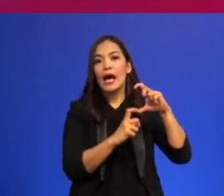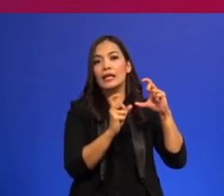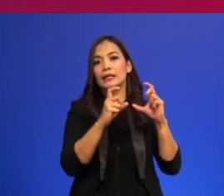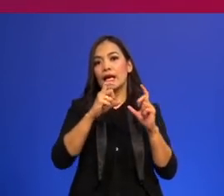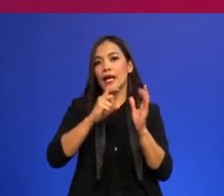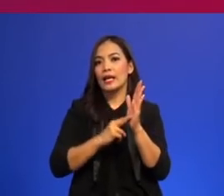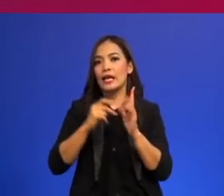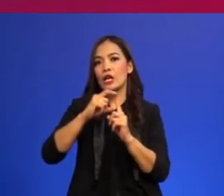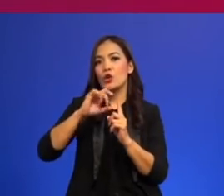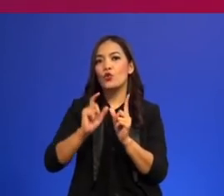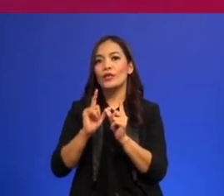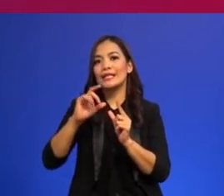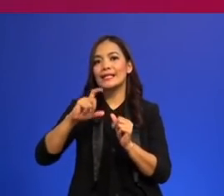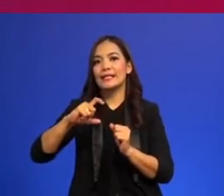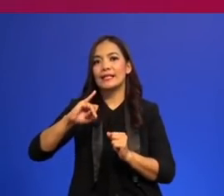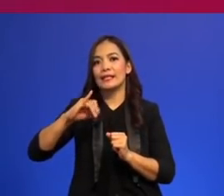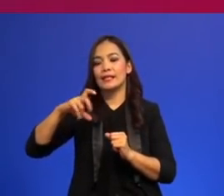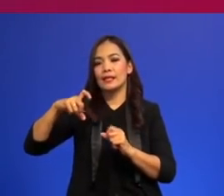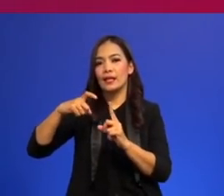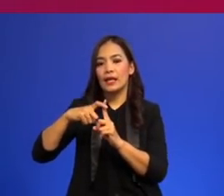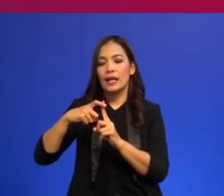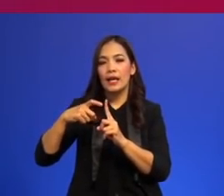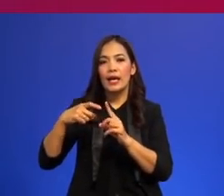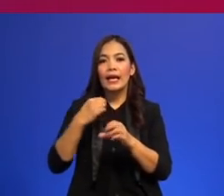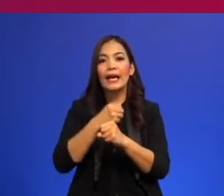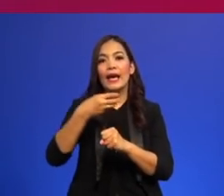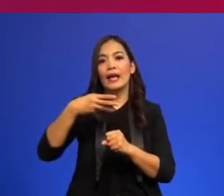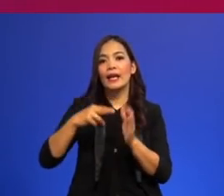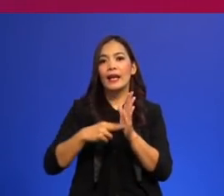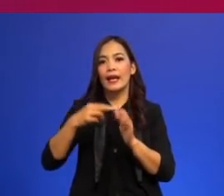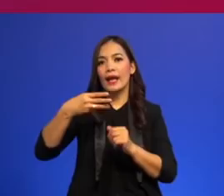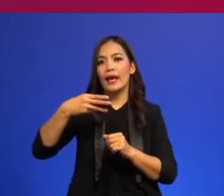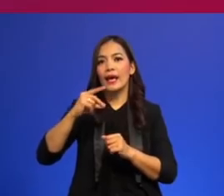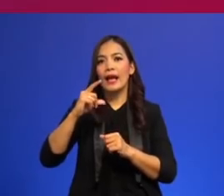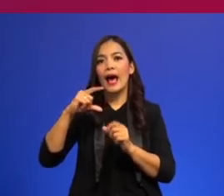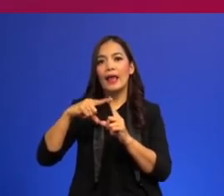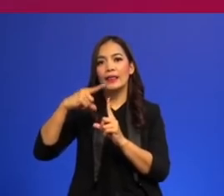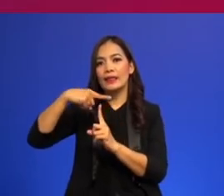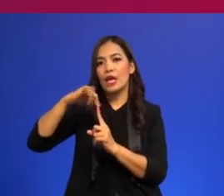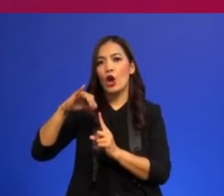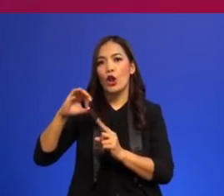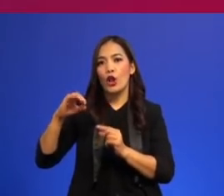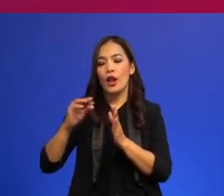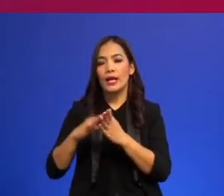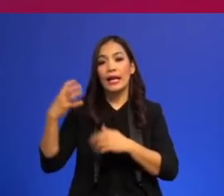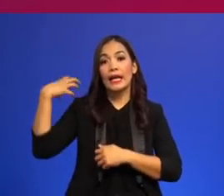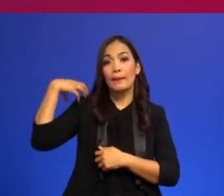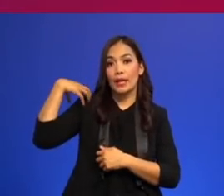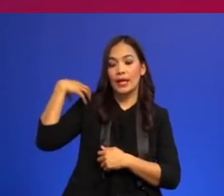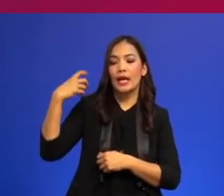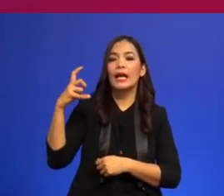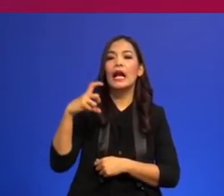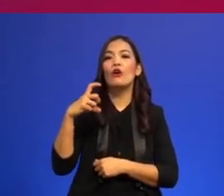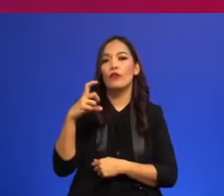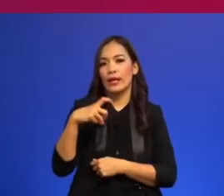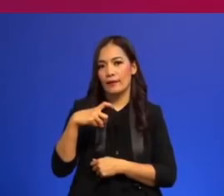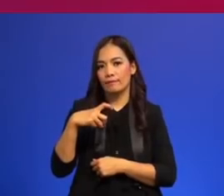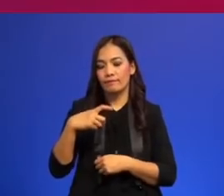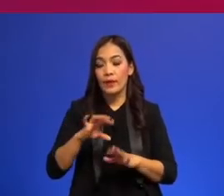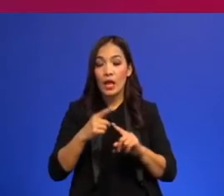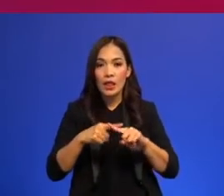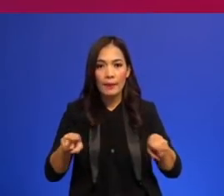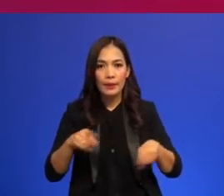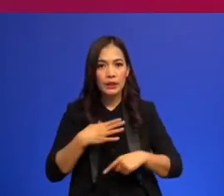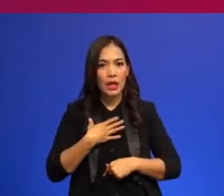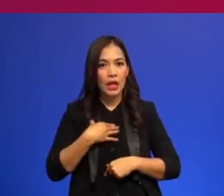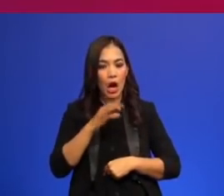ini dari luar negeri. Kemungkinan dari Amerika, khususnya dari California. Tetapi